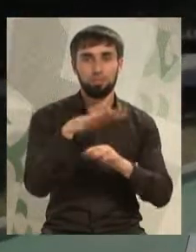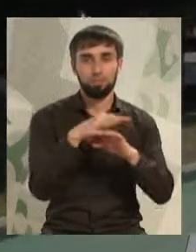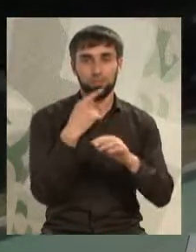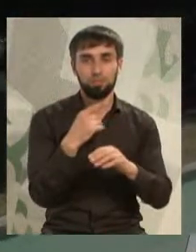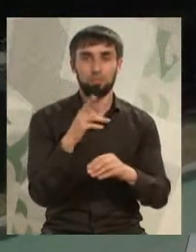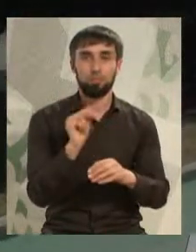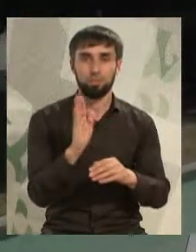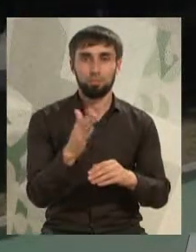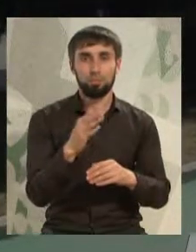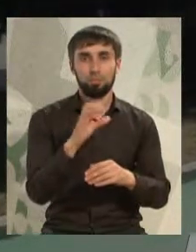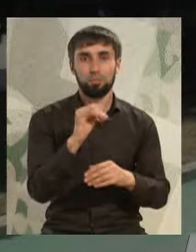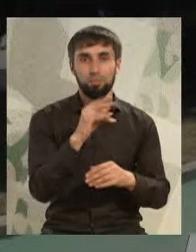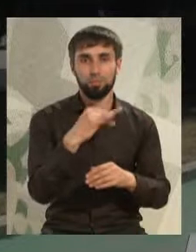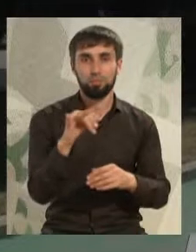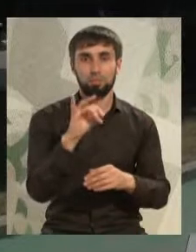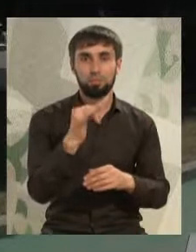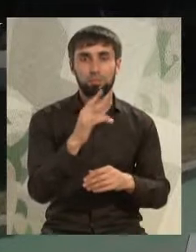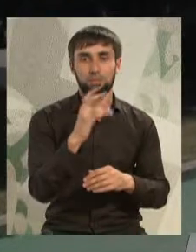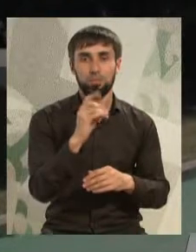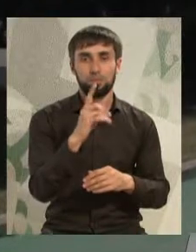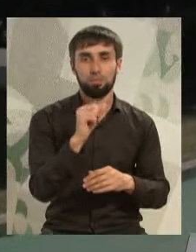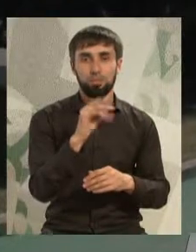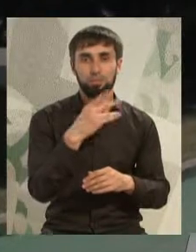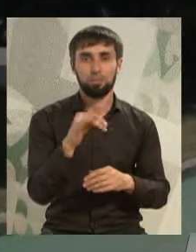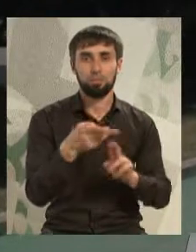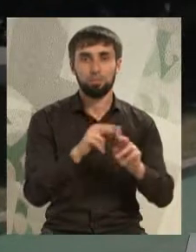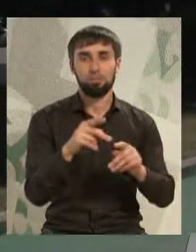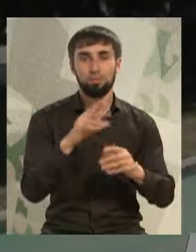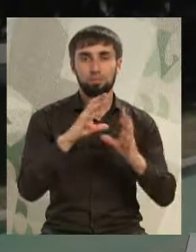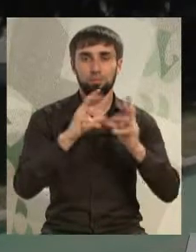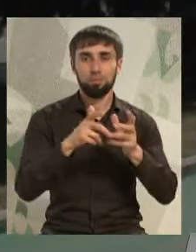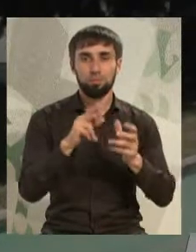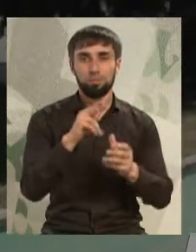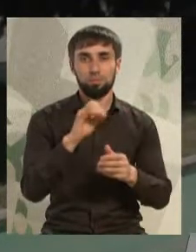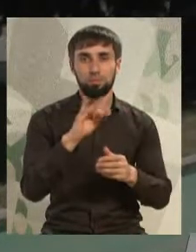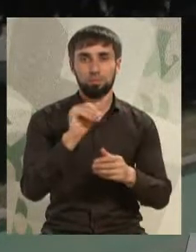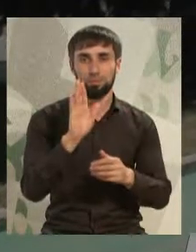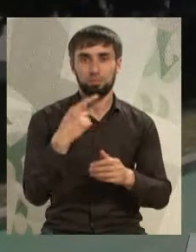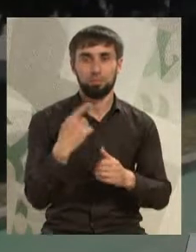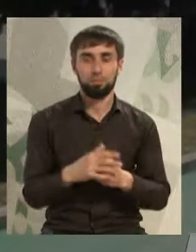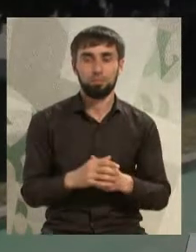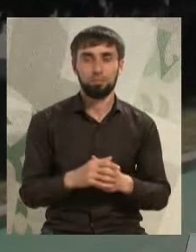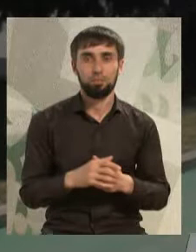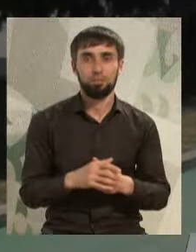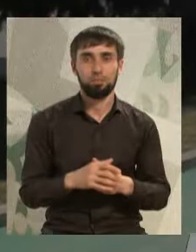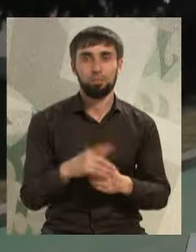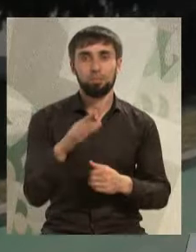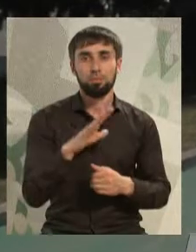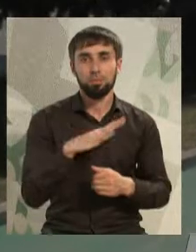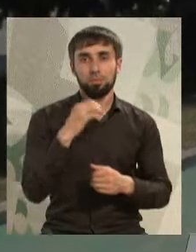как суверенную, независимую и неделимую державу. 2 марта в Госдуме завершился прием